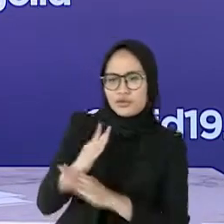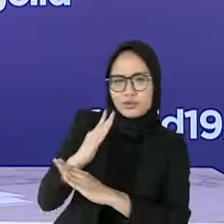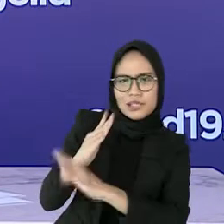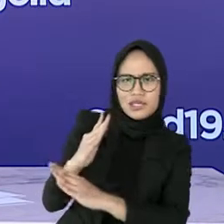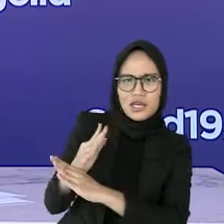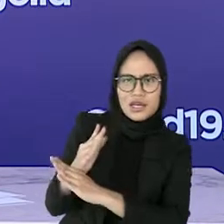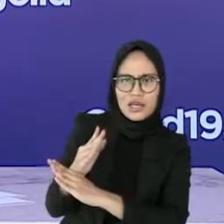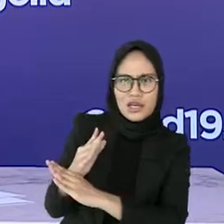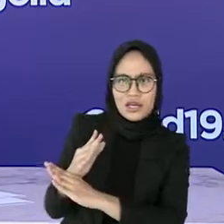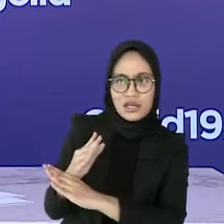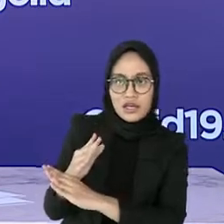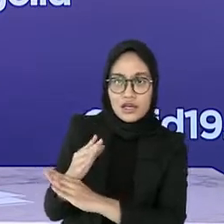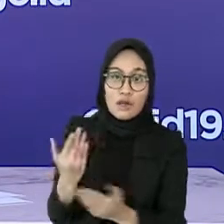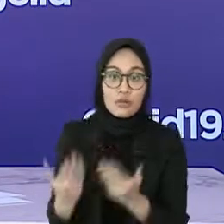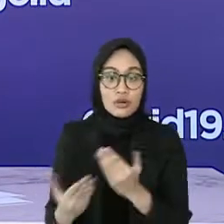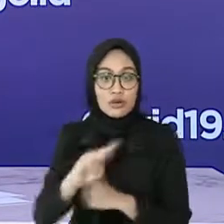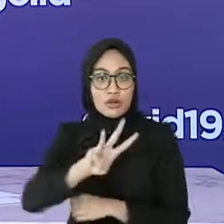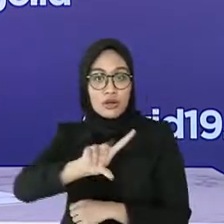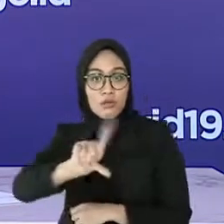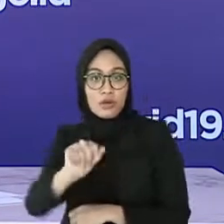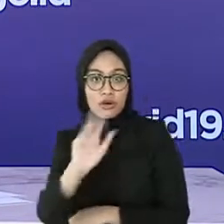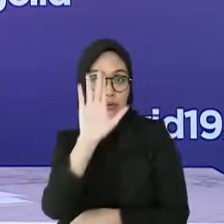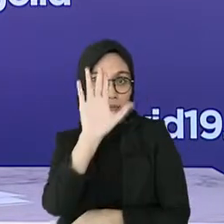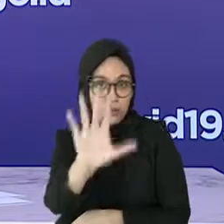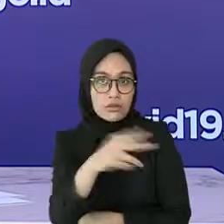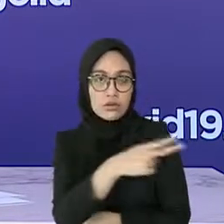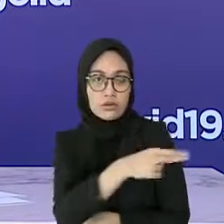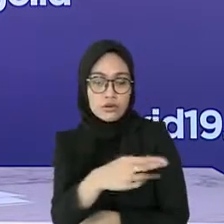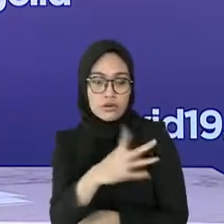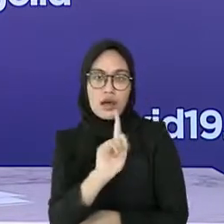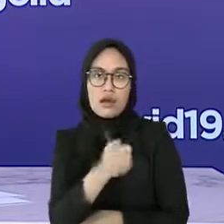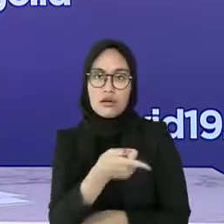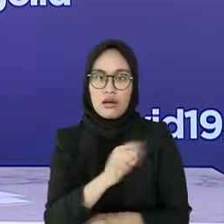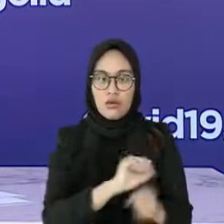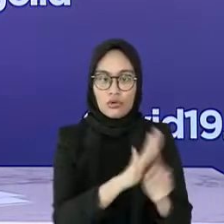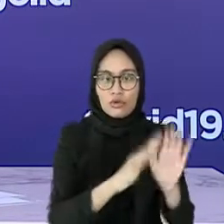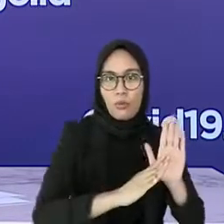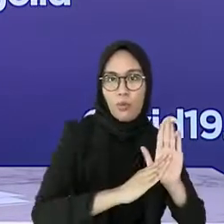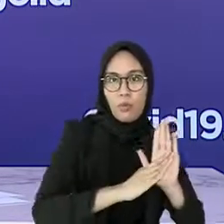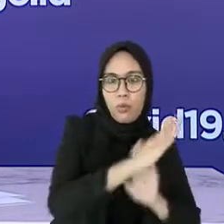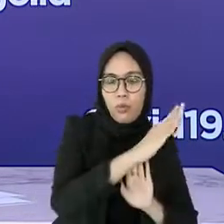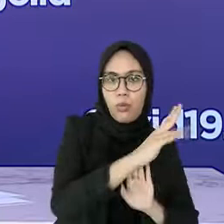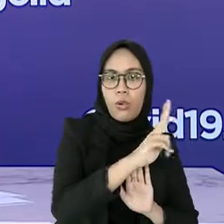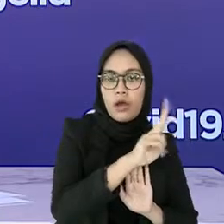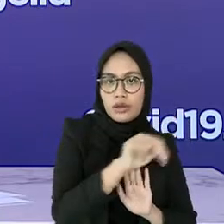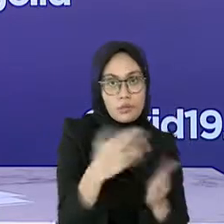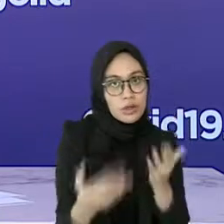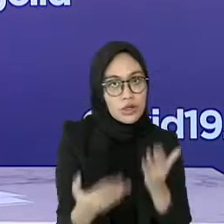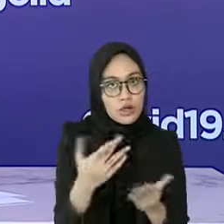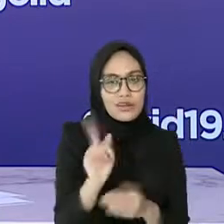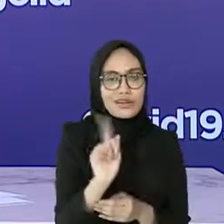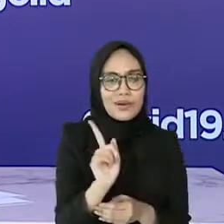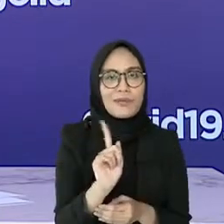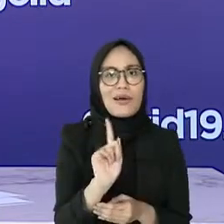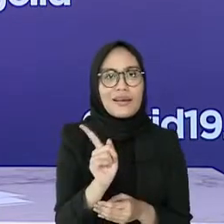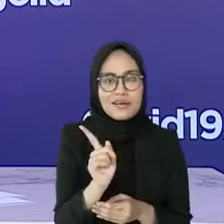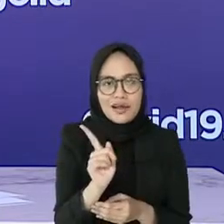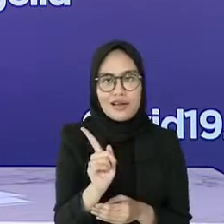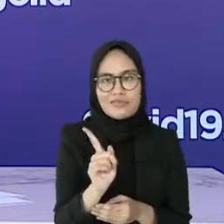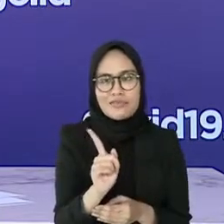mengingat dalam tiga bulan kedepan kita akan kembali memasuki periode libur Natal dan Tahun Baru